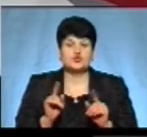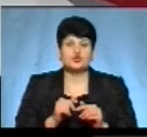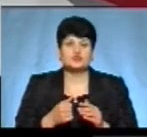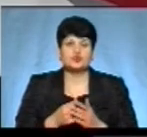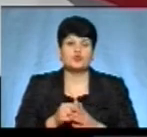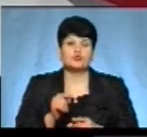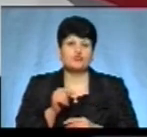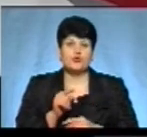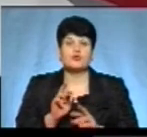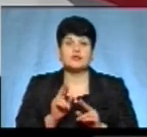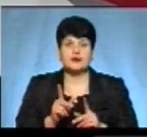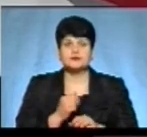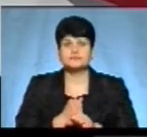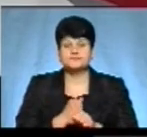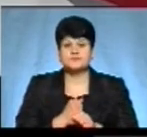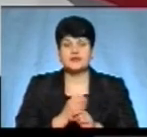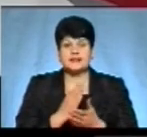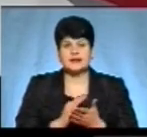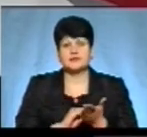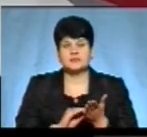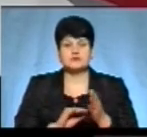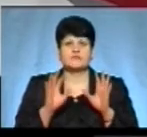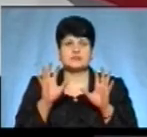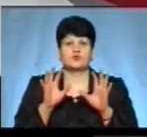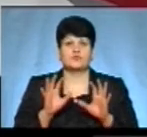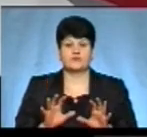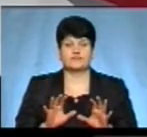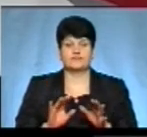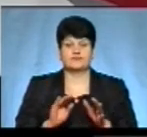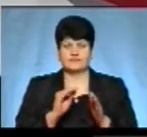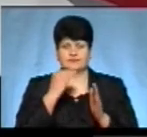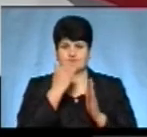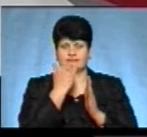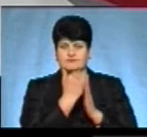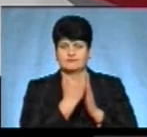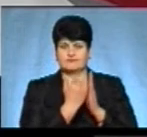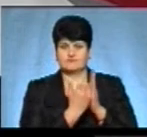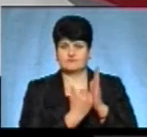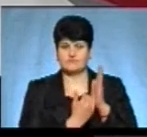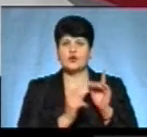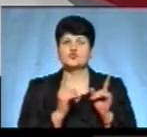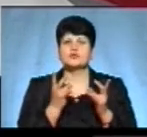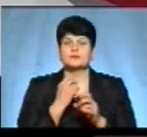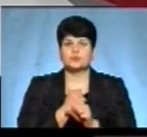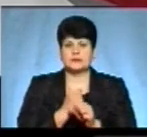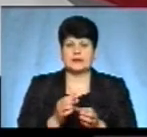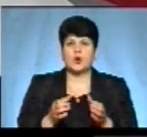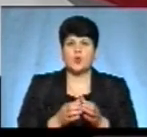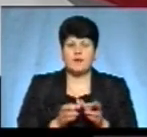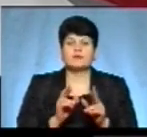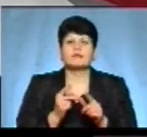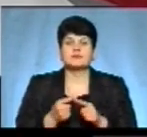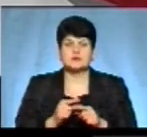того, яким чином поступати, є виписаний законодавчо алгоритм, що повинна зробити громада, яким чином це